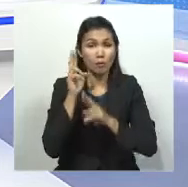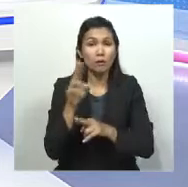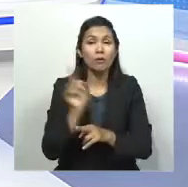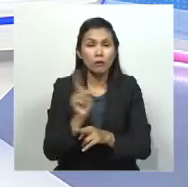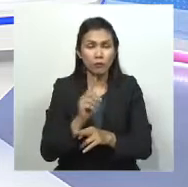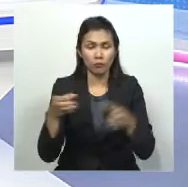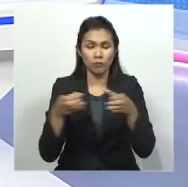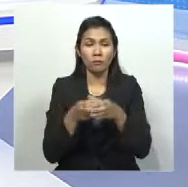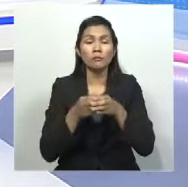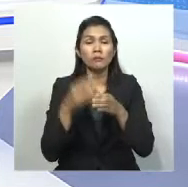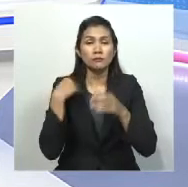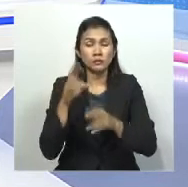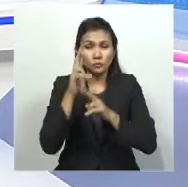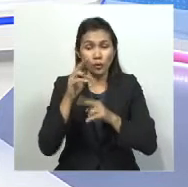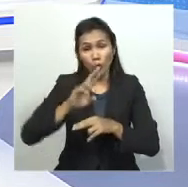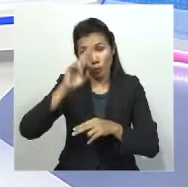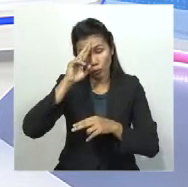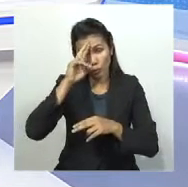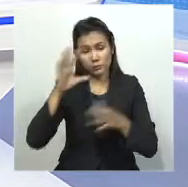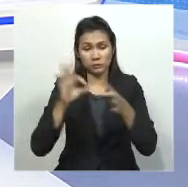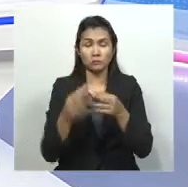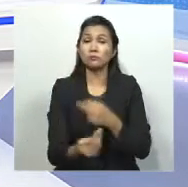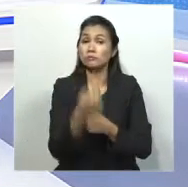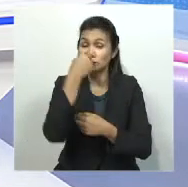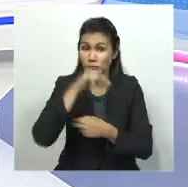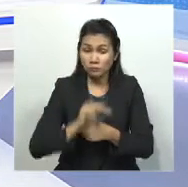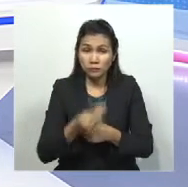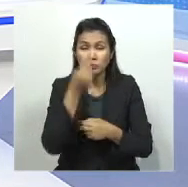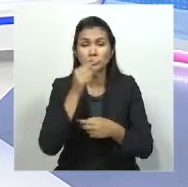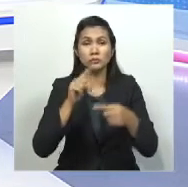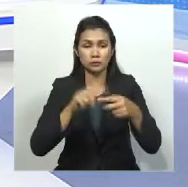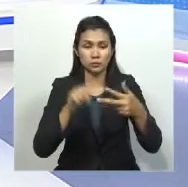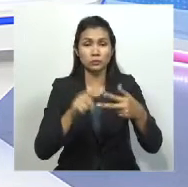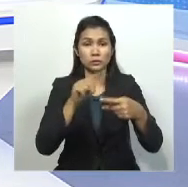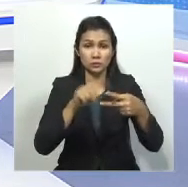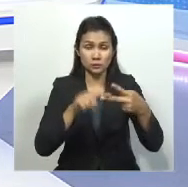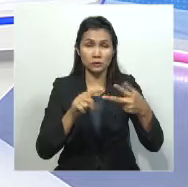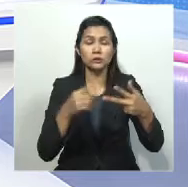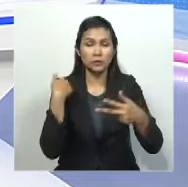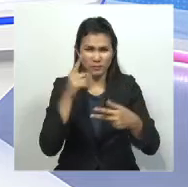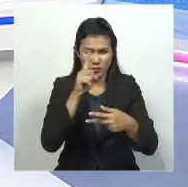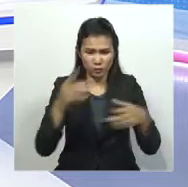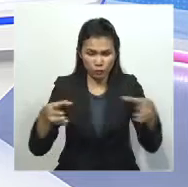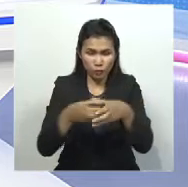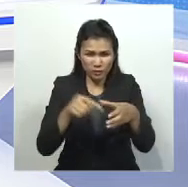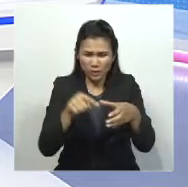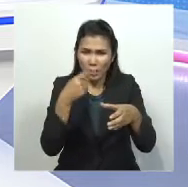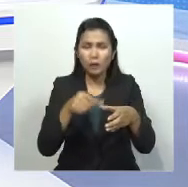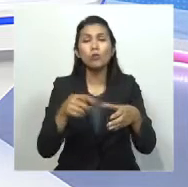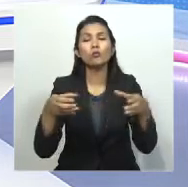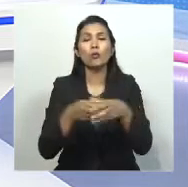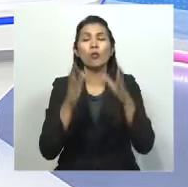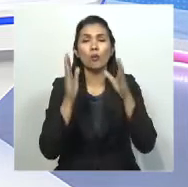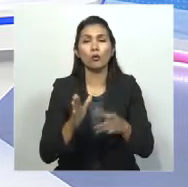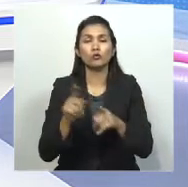เศษนั่นก็คือกลุ่มเสี่ยง3โรคที่เกี่ยวข้องกับระบบทางเดินหายใจและอีก1กลุ่มที่ทางแพทย์เขาออกมาเตือนก็คือกลุ่มของ